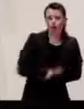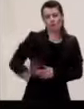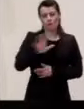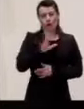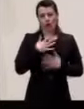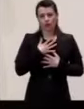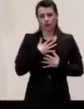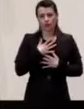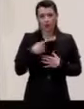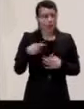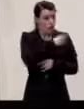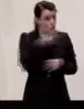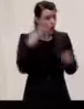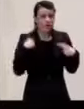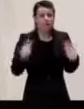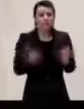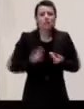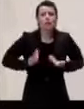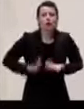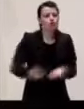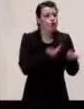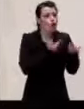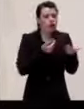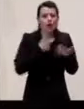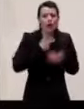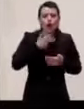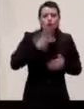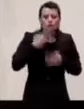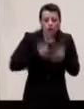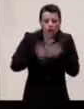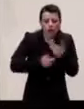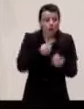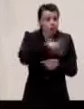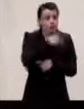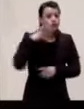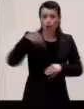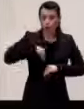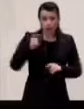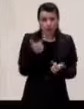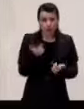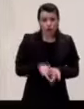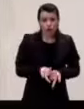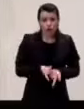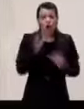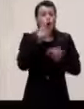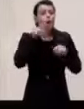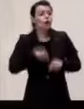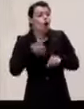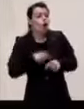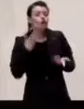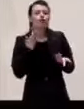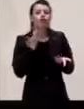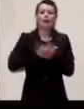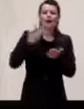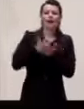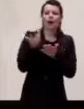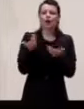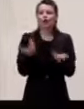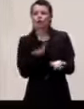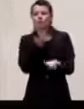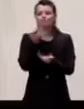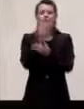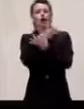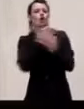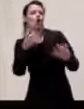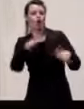avete vissuto qua con noi costantemente, non ne siete consapevoli o non, oggi non lo raccontiamo nella maniera corretta, non